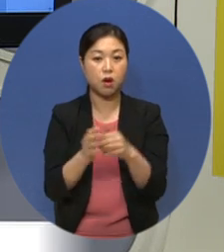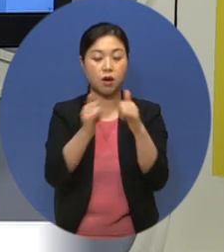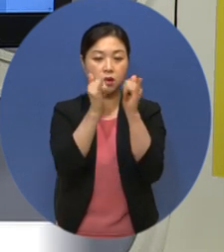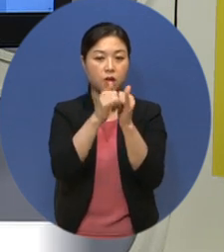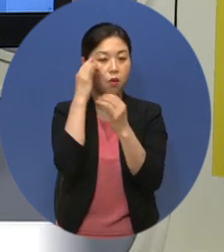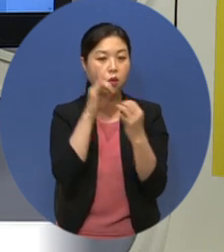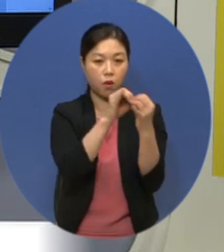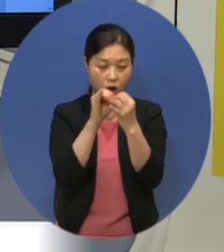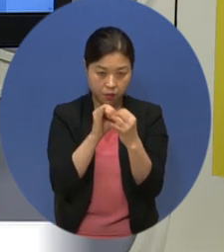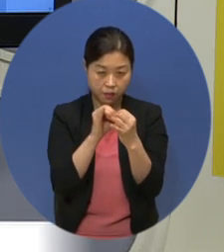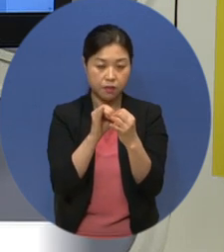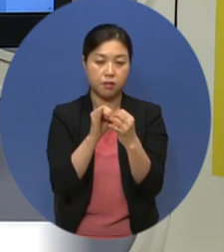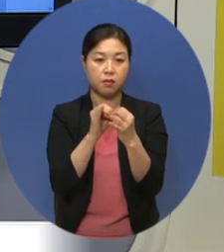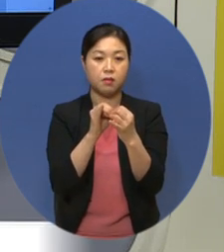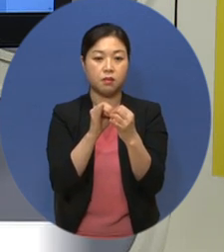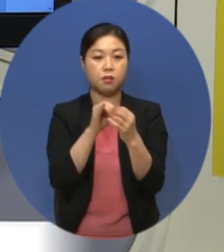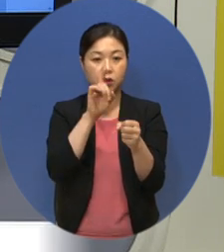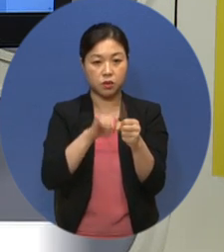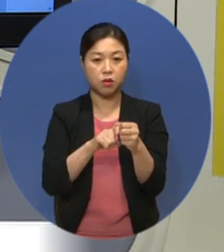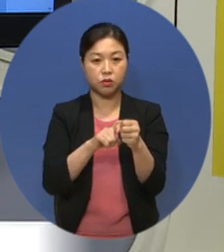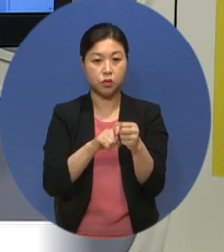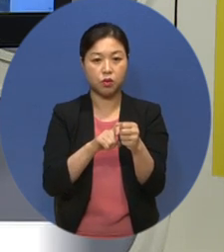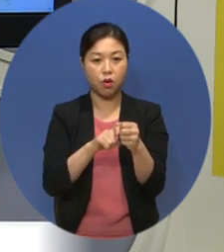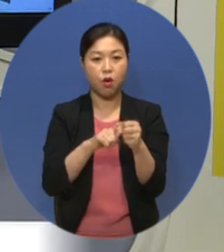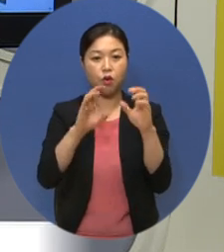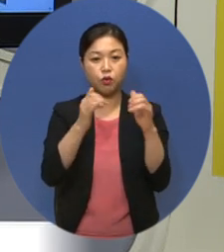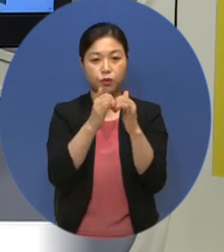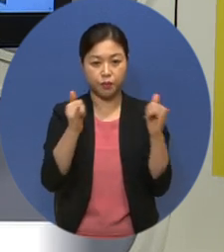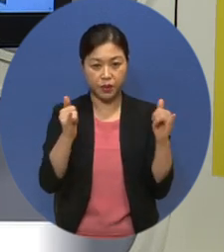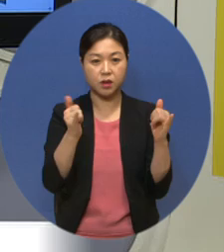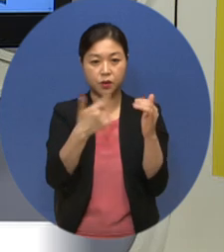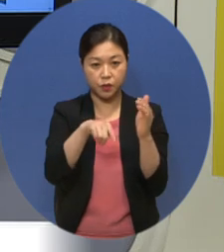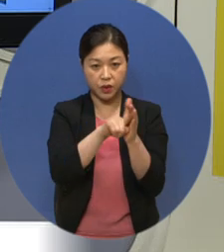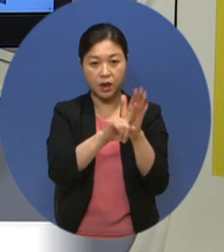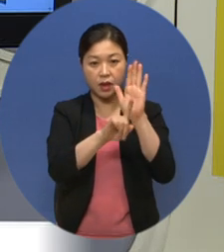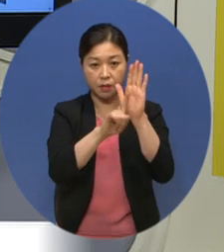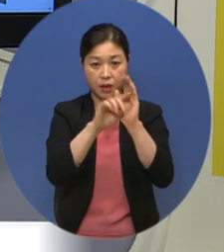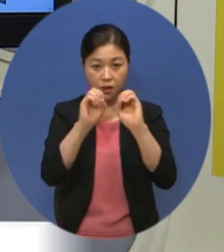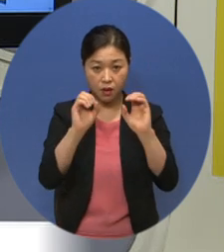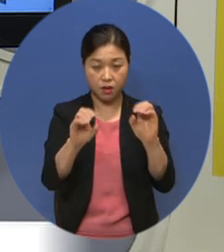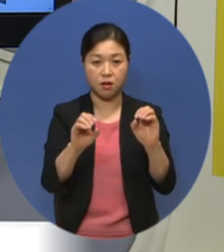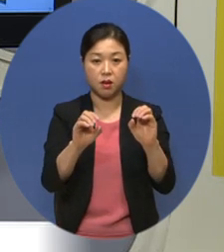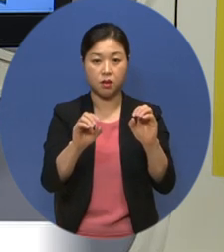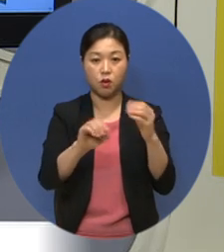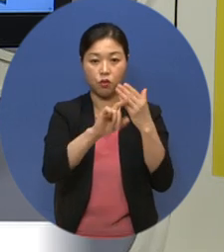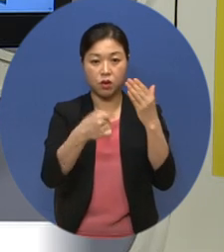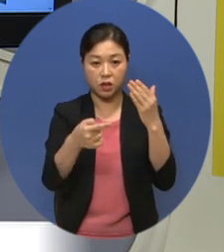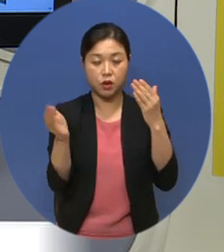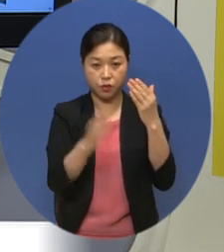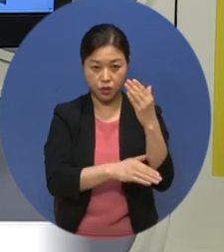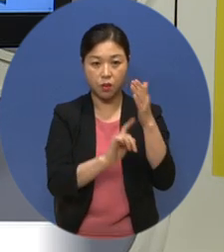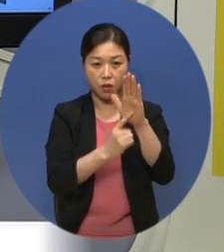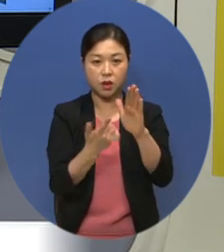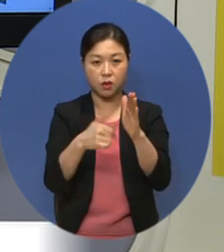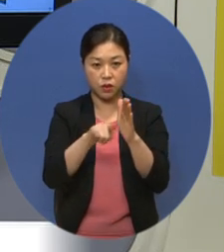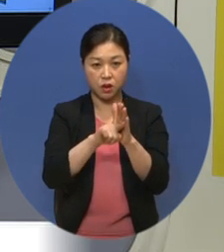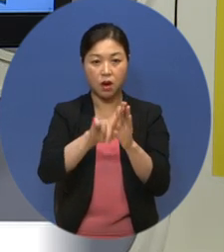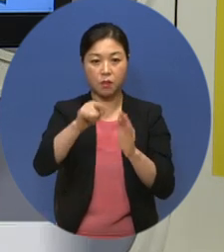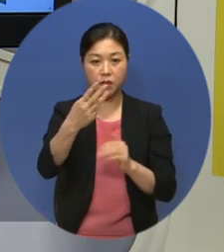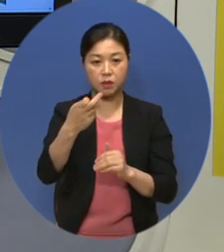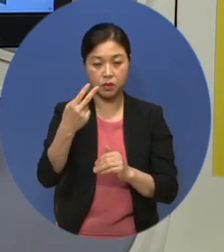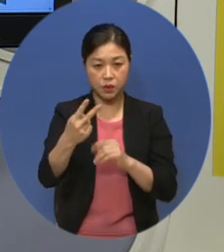대국민 캠페인 을 제작해 9월 1일부터 방송 될 수 있도록 100 32개 방송사 의 협조를